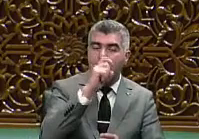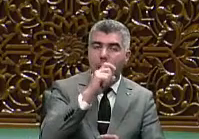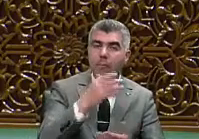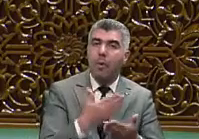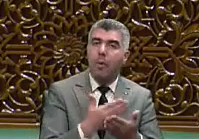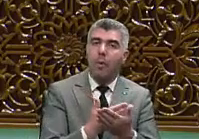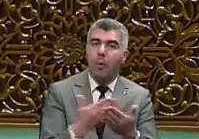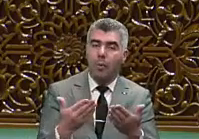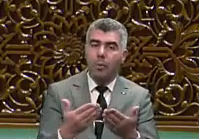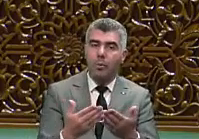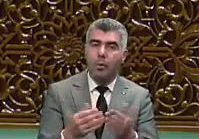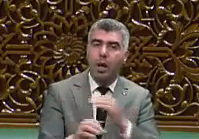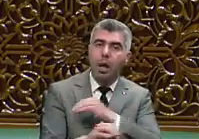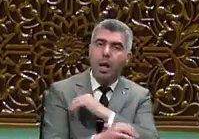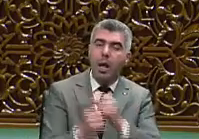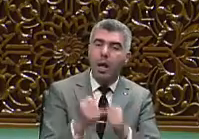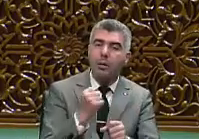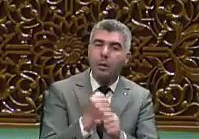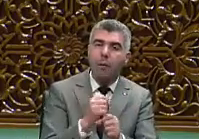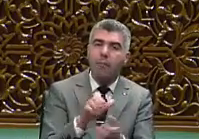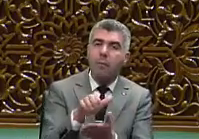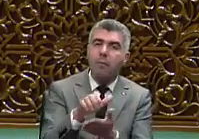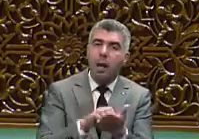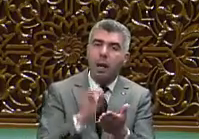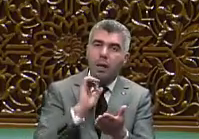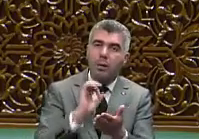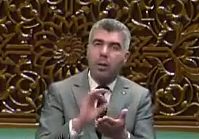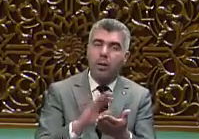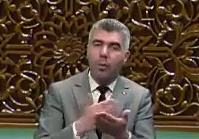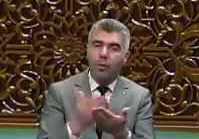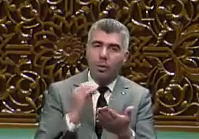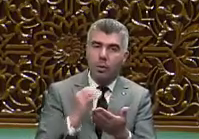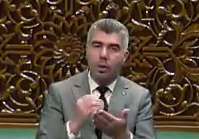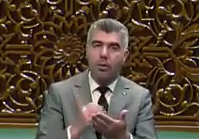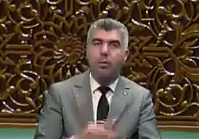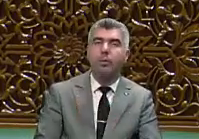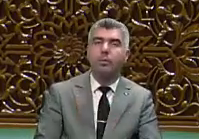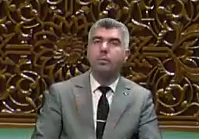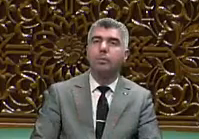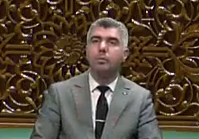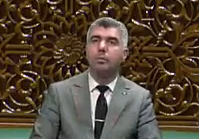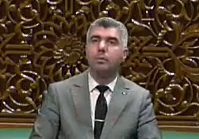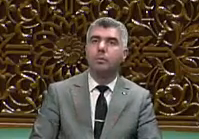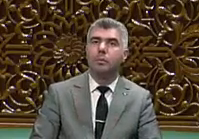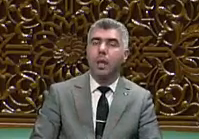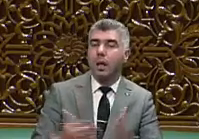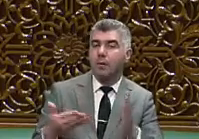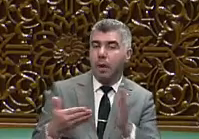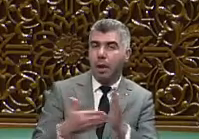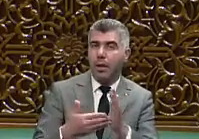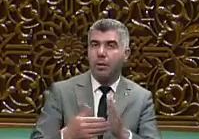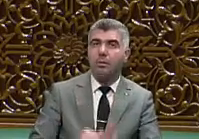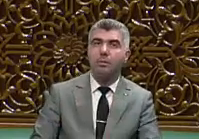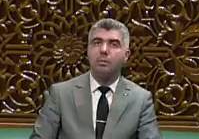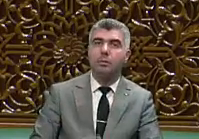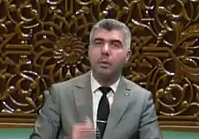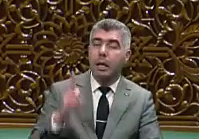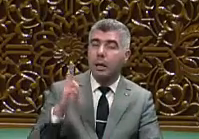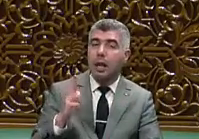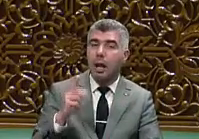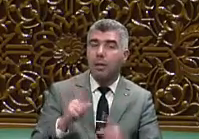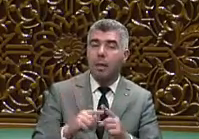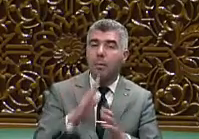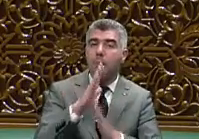يعاني منها عمال وعاملات الفلاحة، كيصعب على المفتشين أنهم يوصلوا إطلاق، وآخر حاجة إطلاق